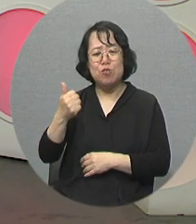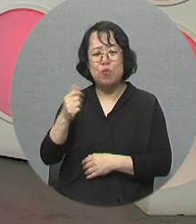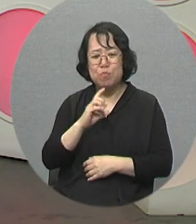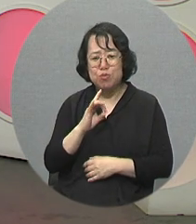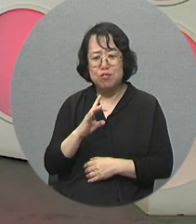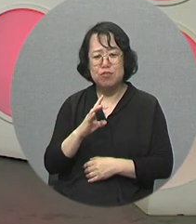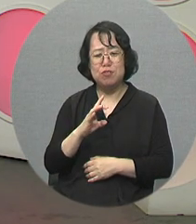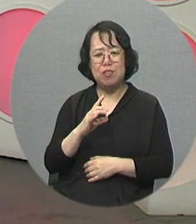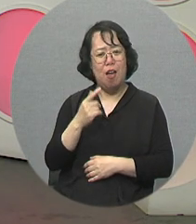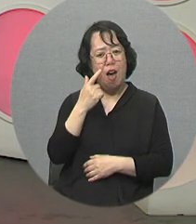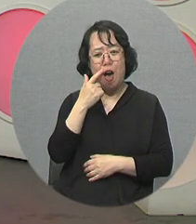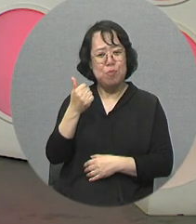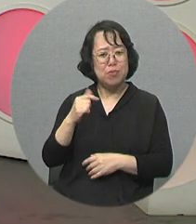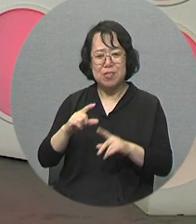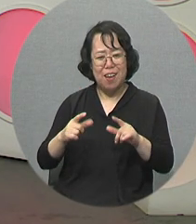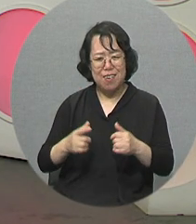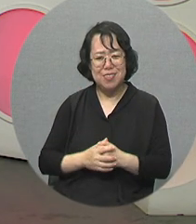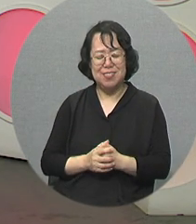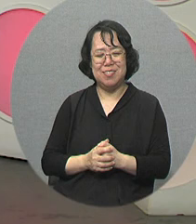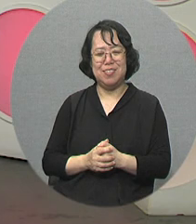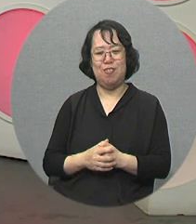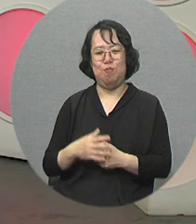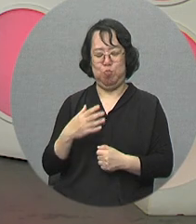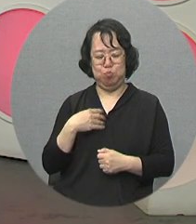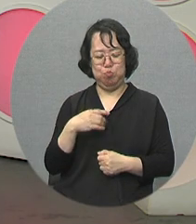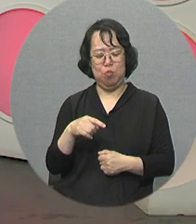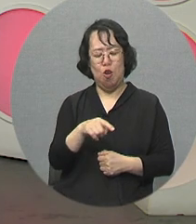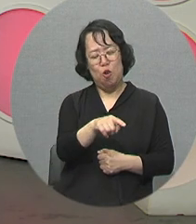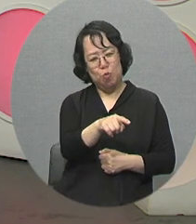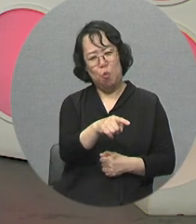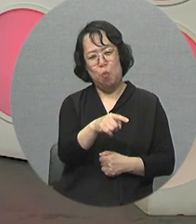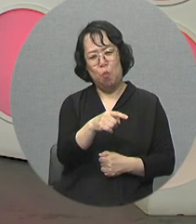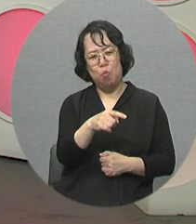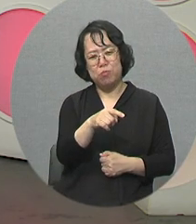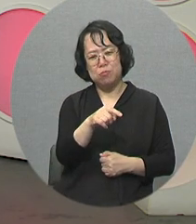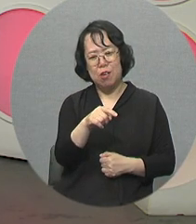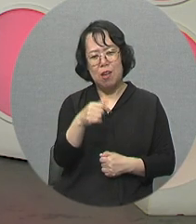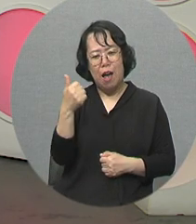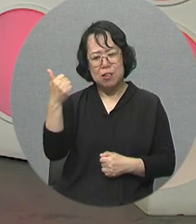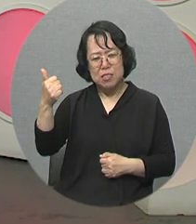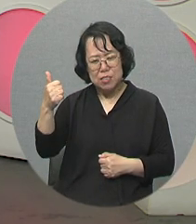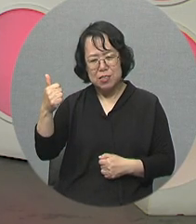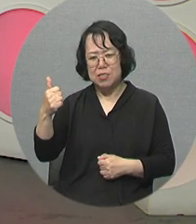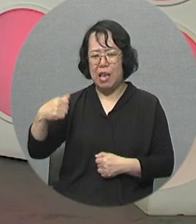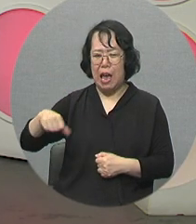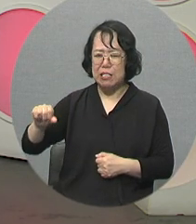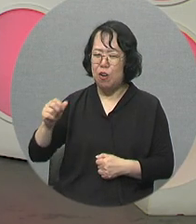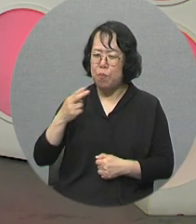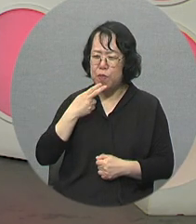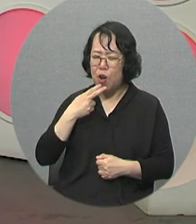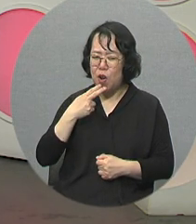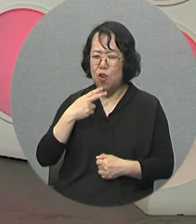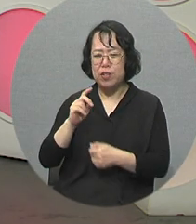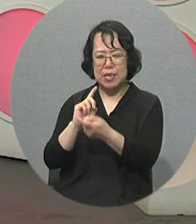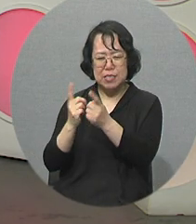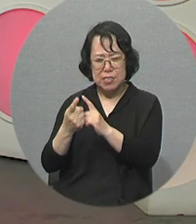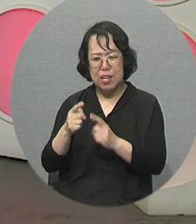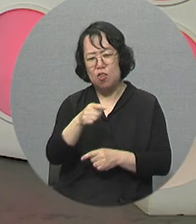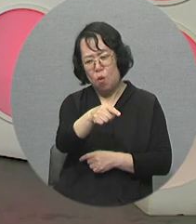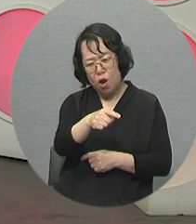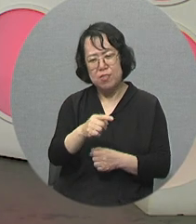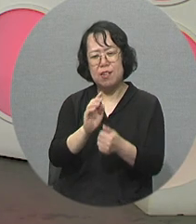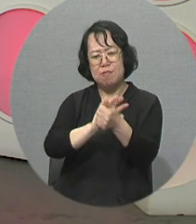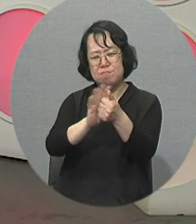근데 아빠는 자식이 없어서 너한테 잘해주는 걸 거야. 왜냐면 또 혹시나 자식이 또 이렇게 너무